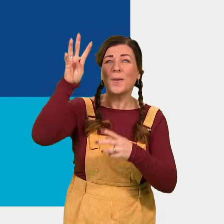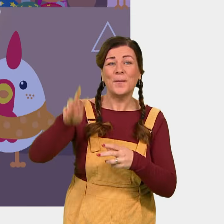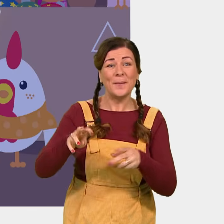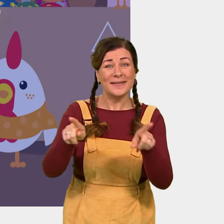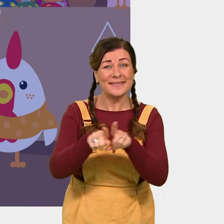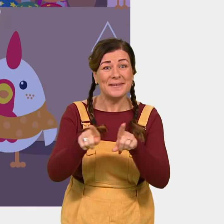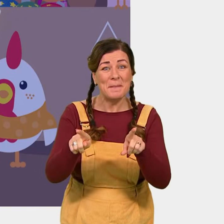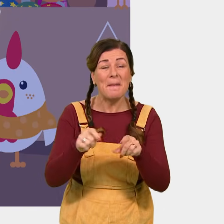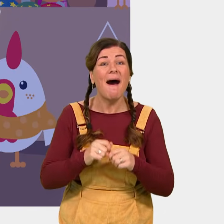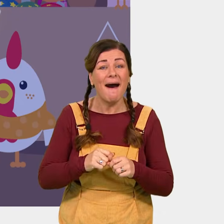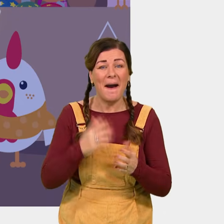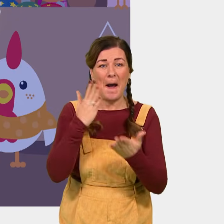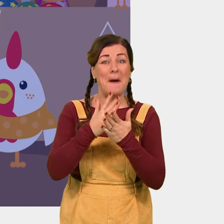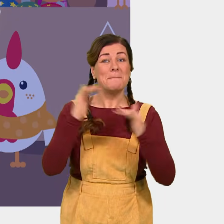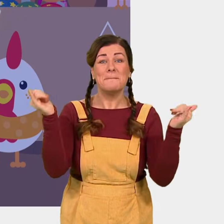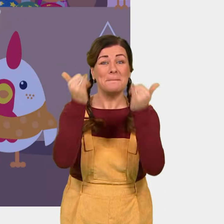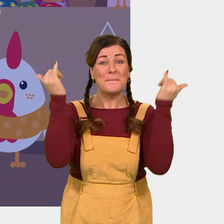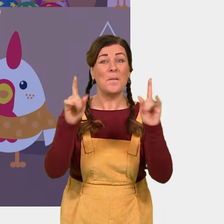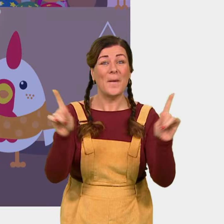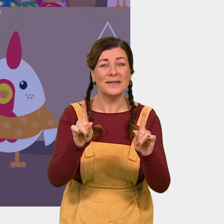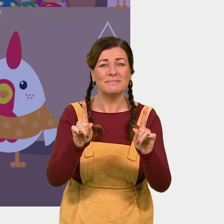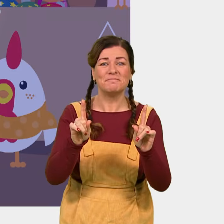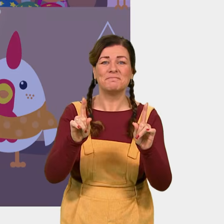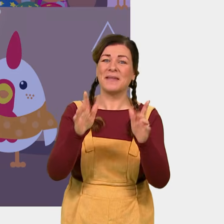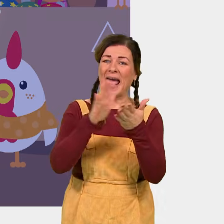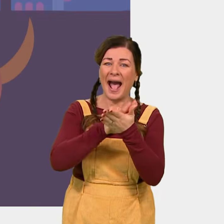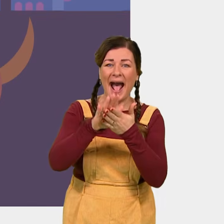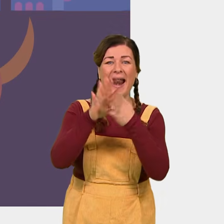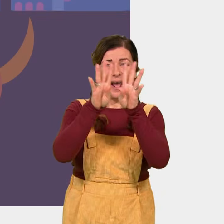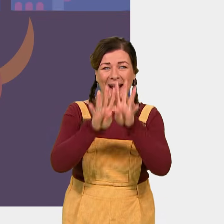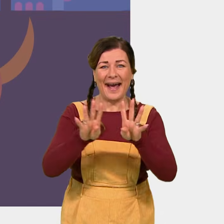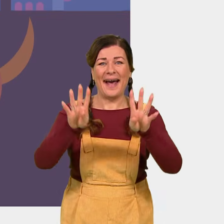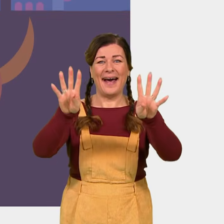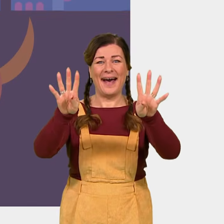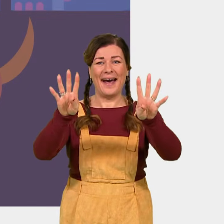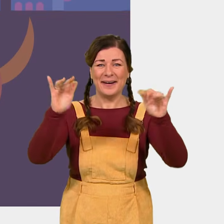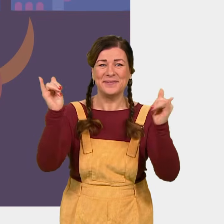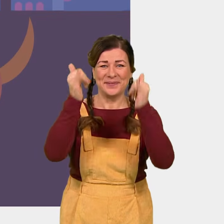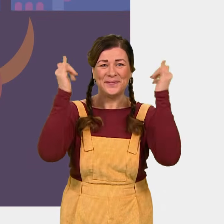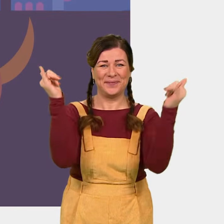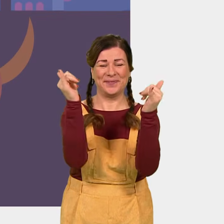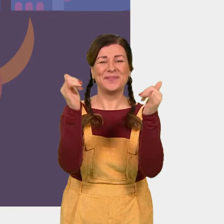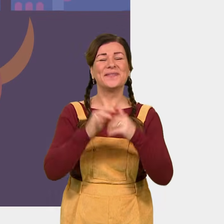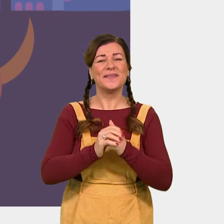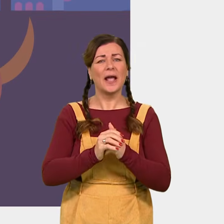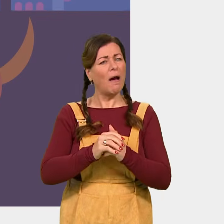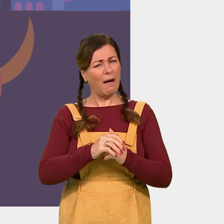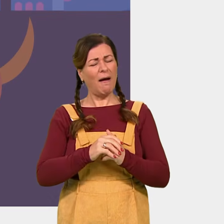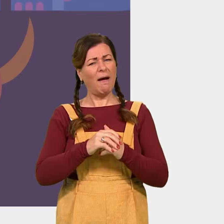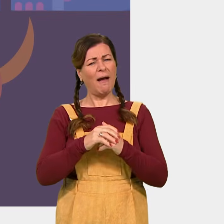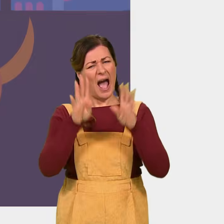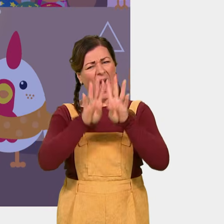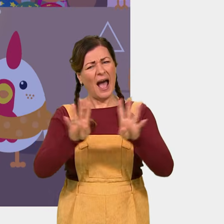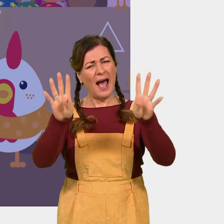Nghymru, i ddathlu gwyl o'r enw Hanukkah. Beth yw Hanukkah? Gofynnodd